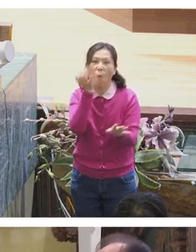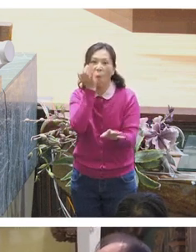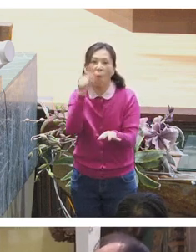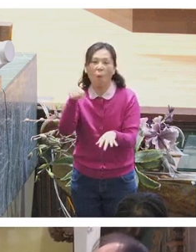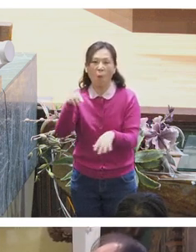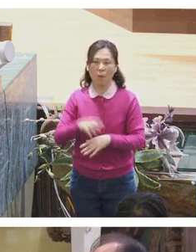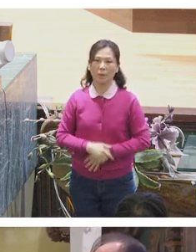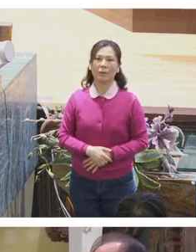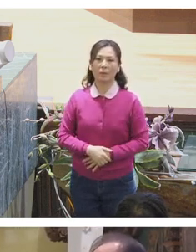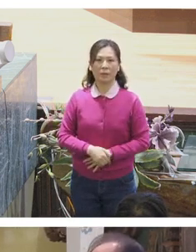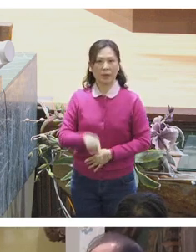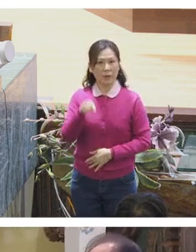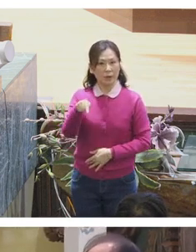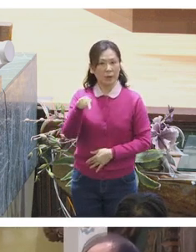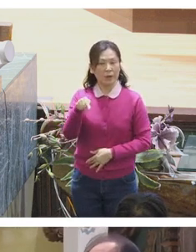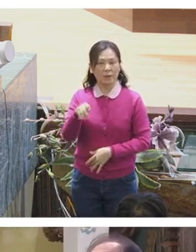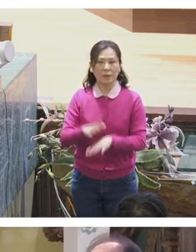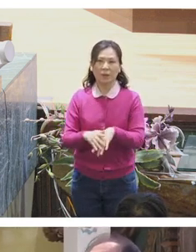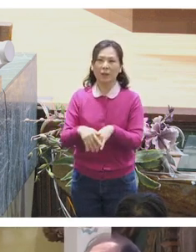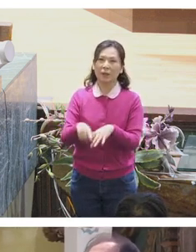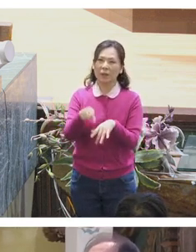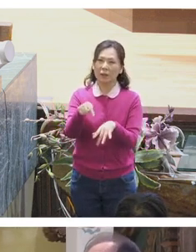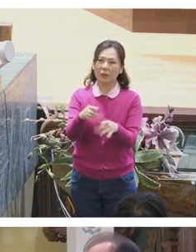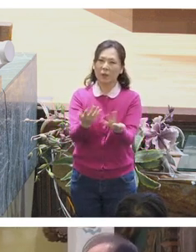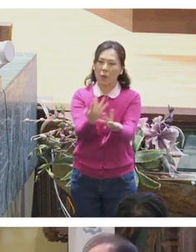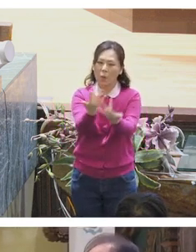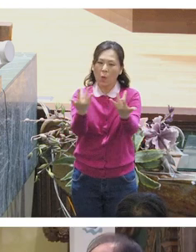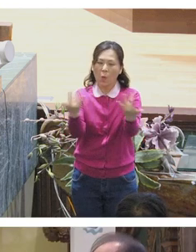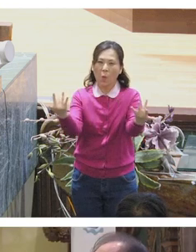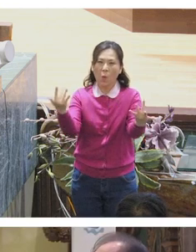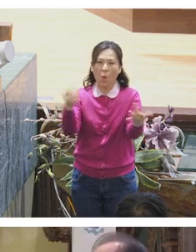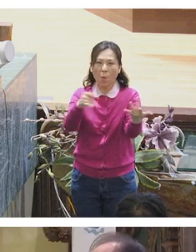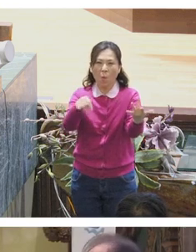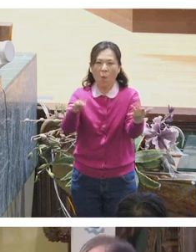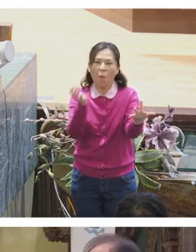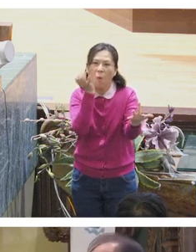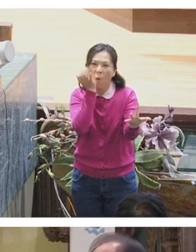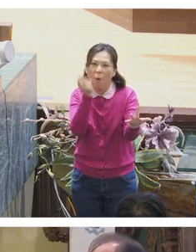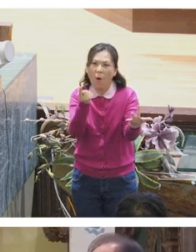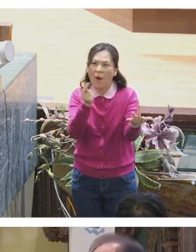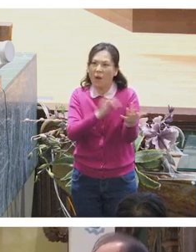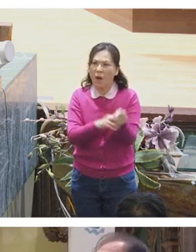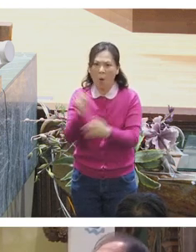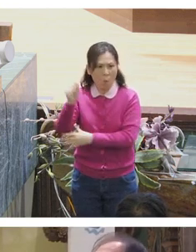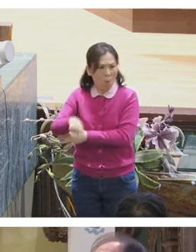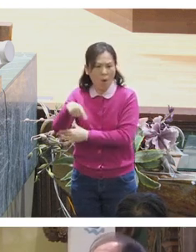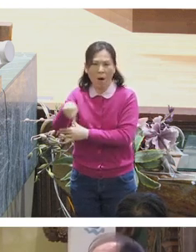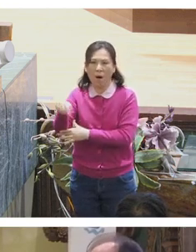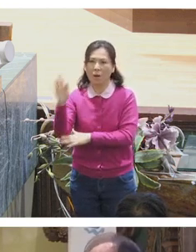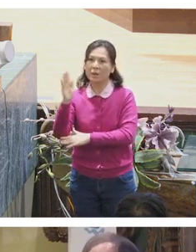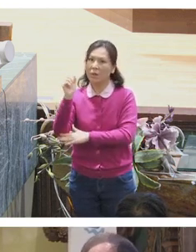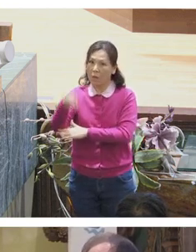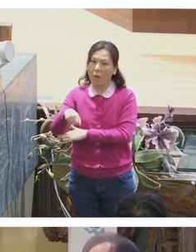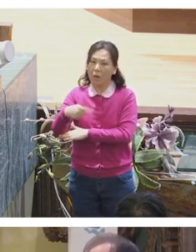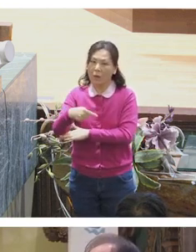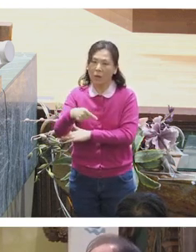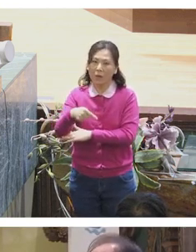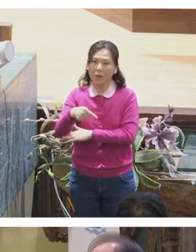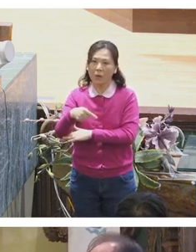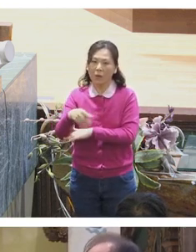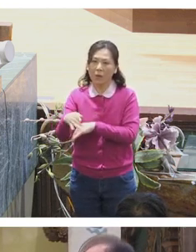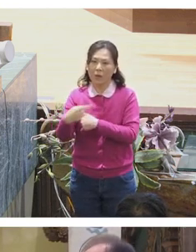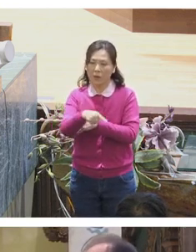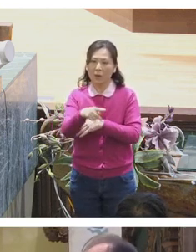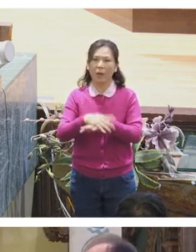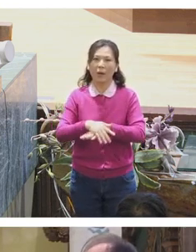7000年的一个植物礁，我们竟然允许拿来做天然气的